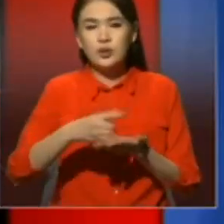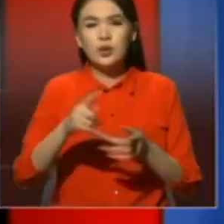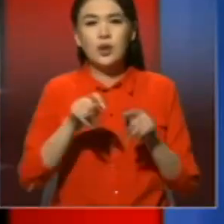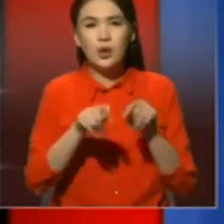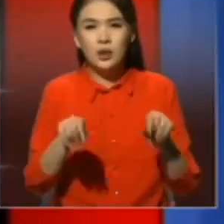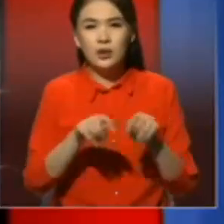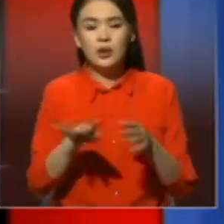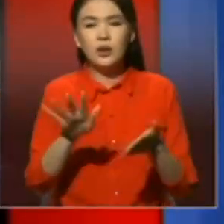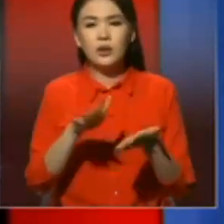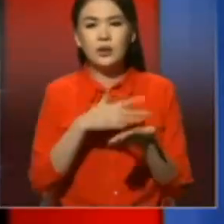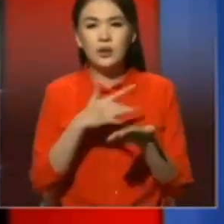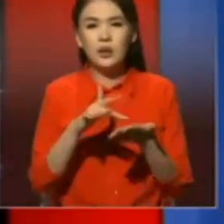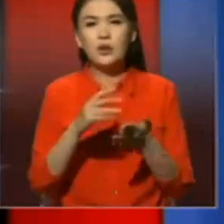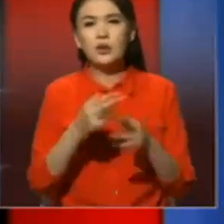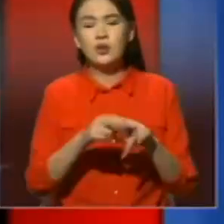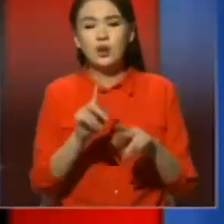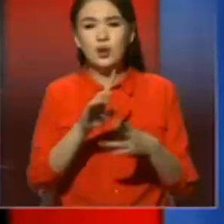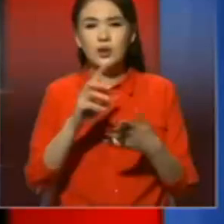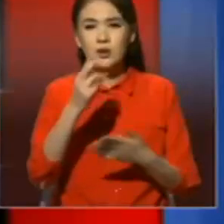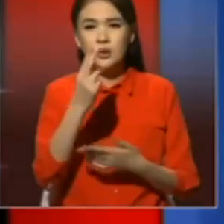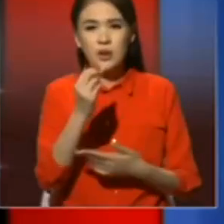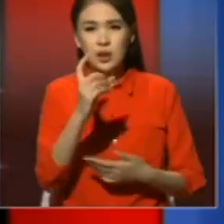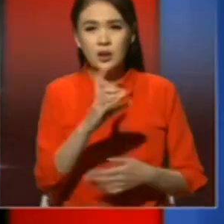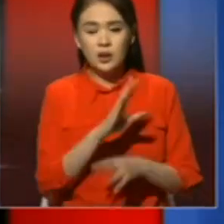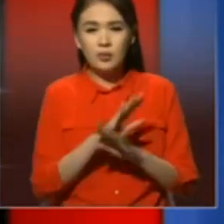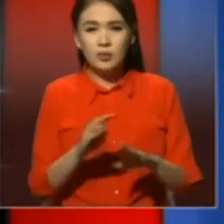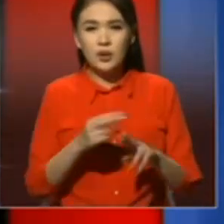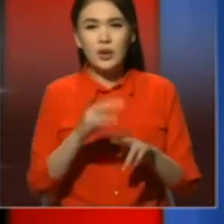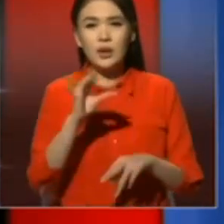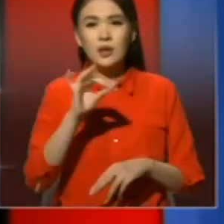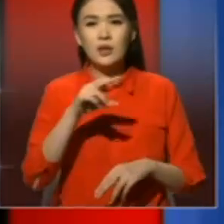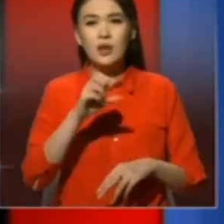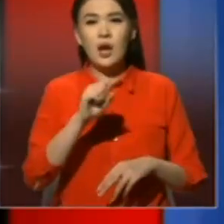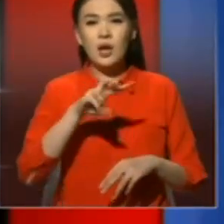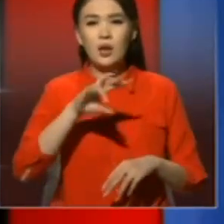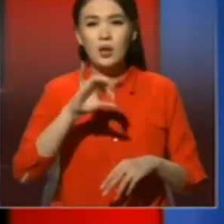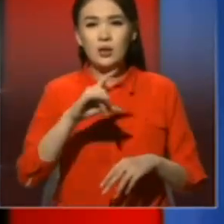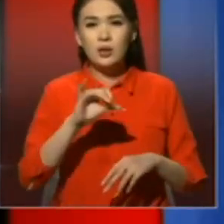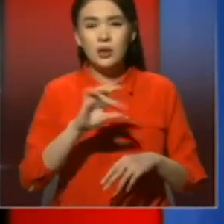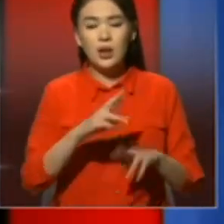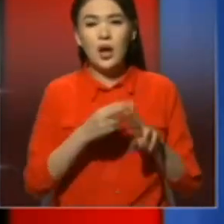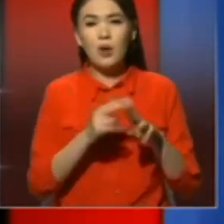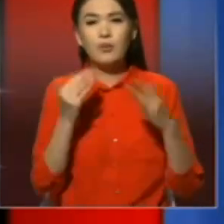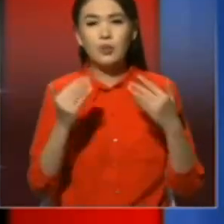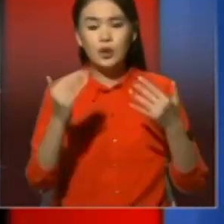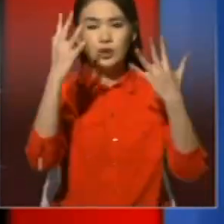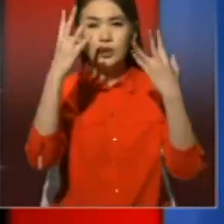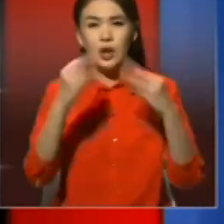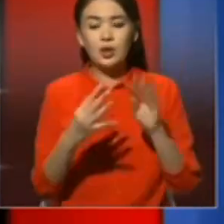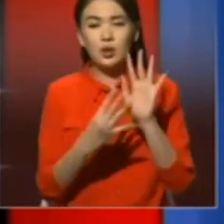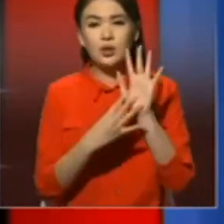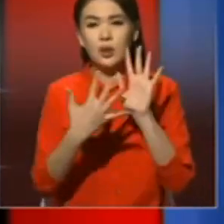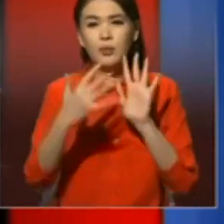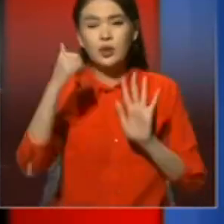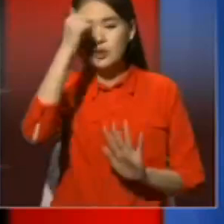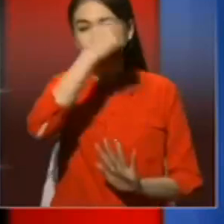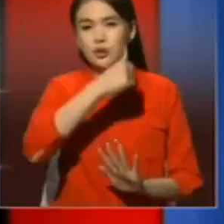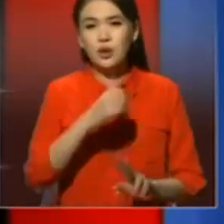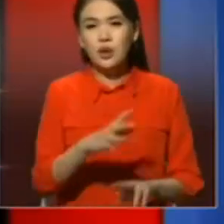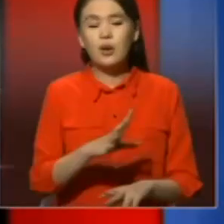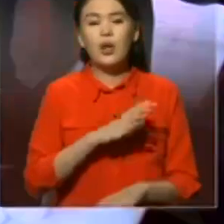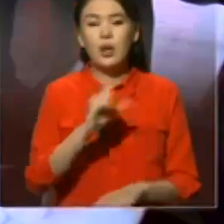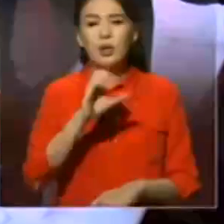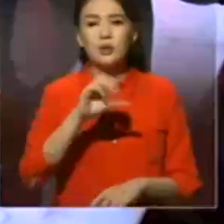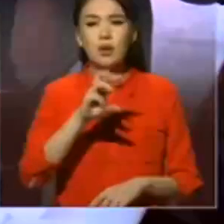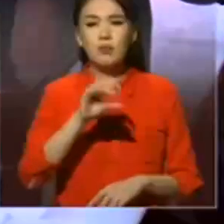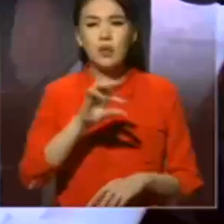ручка шығаратын бір цех емес, бұл ассамблея дегеніміз идеология. Бүгін таңда 95-ші жылда ассамблея